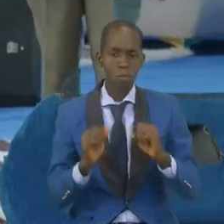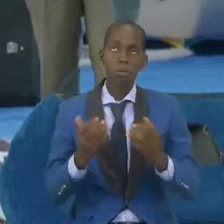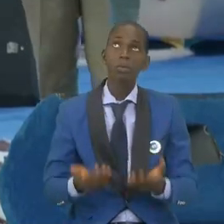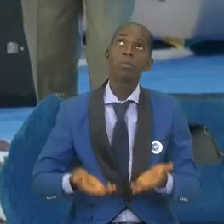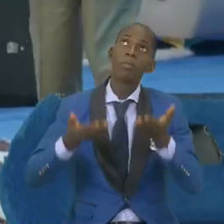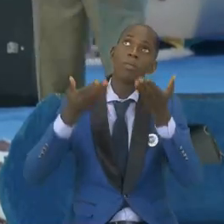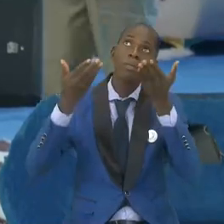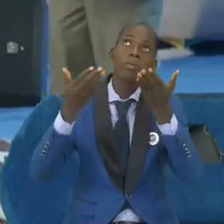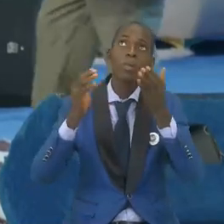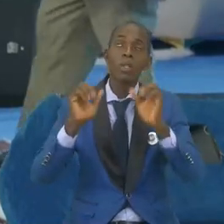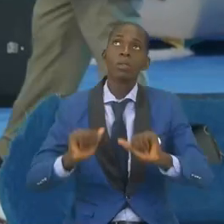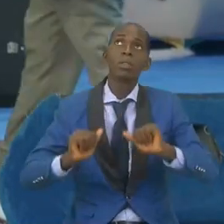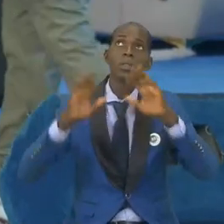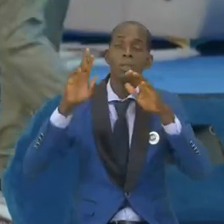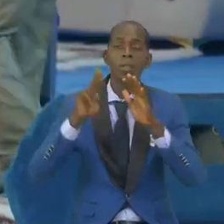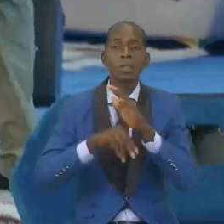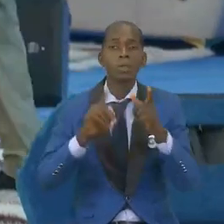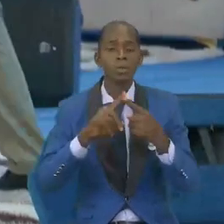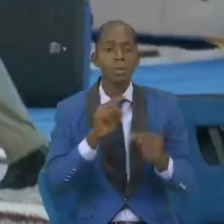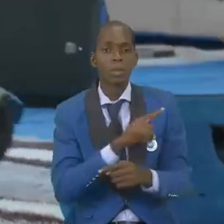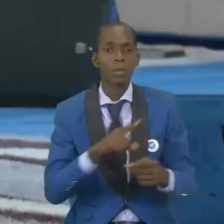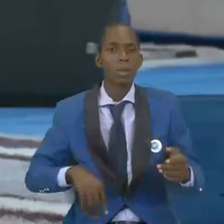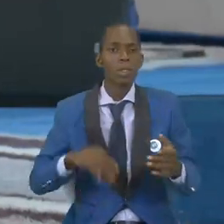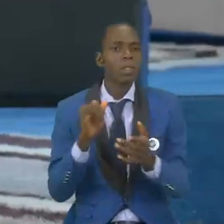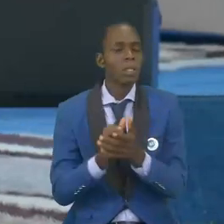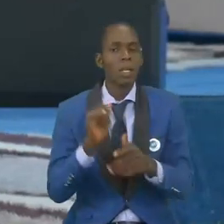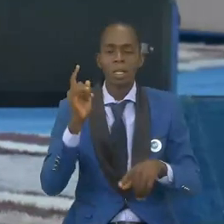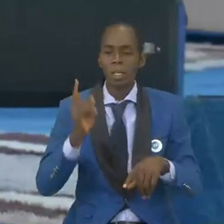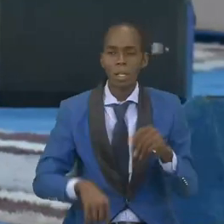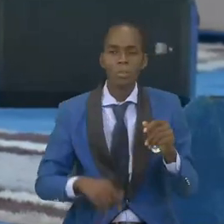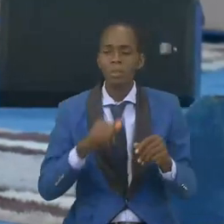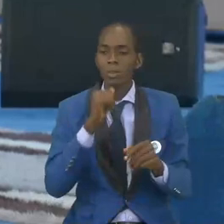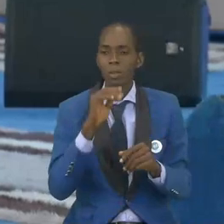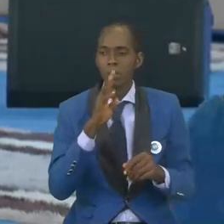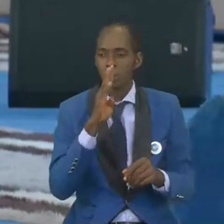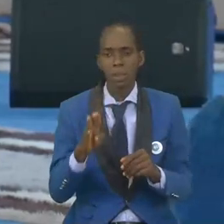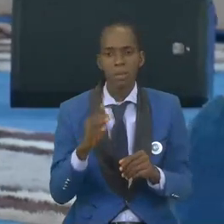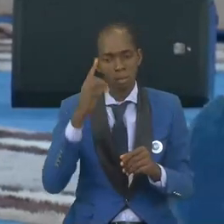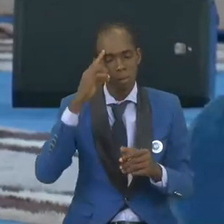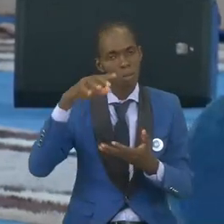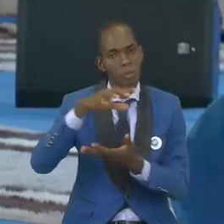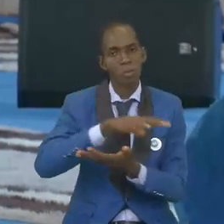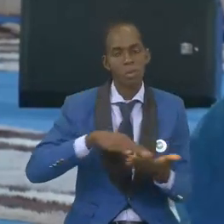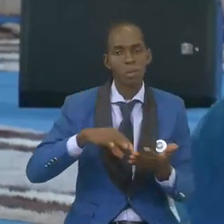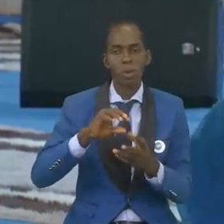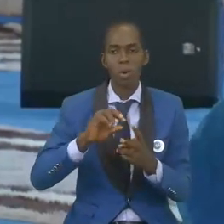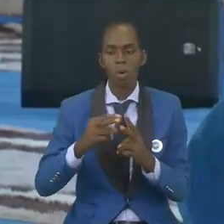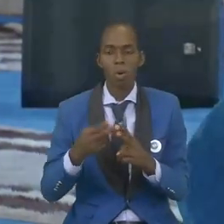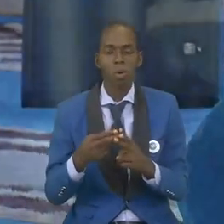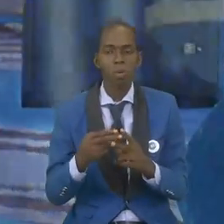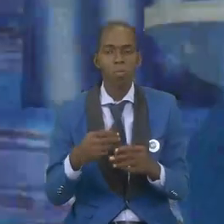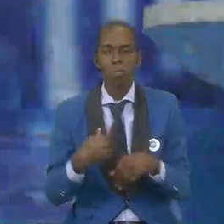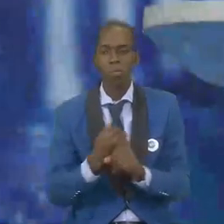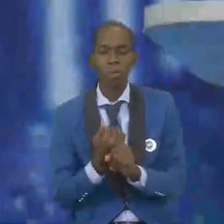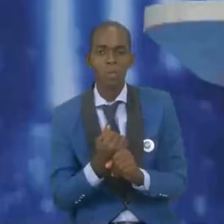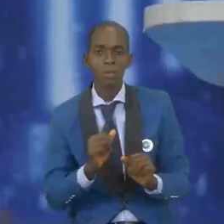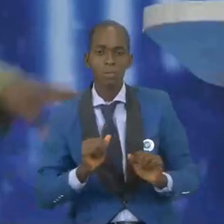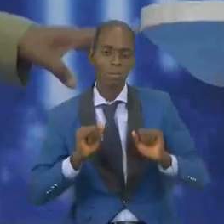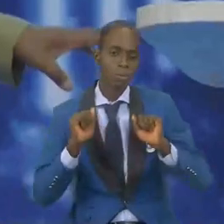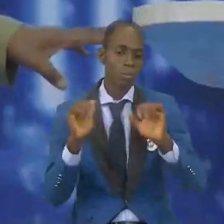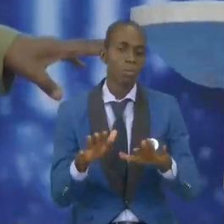pas détruire cela. Il avait une consécration envers le Seigneur qui ne pouvait pas dérailler cet